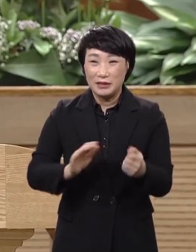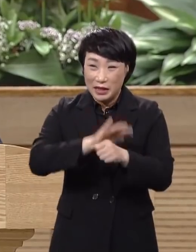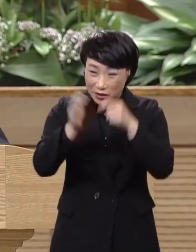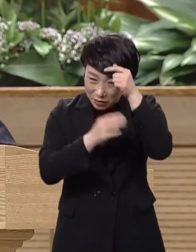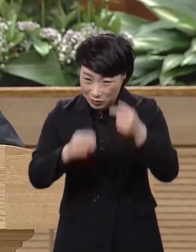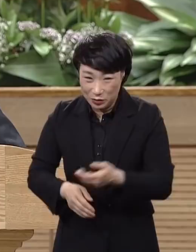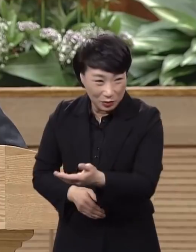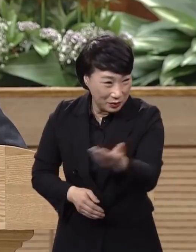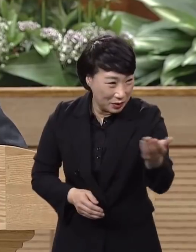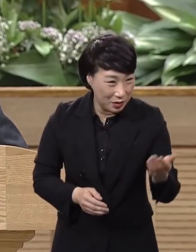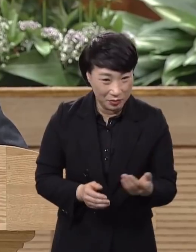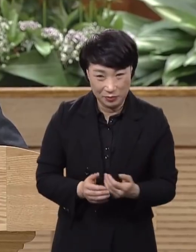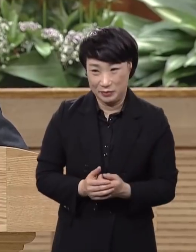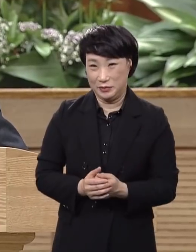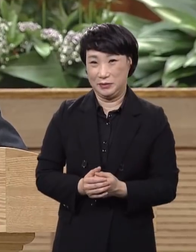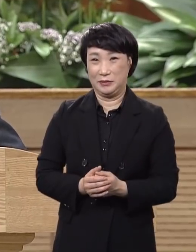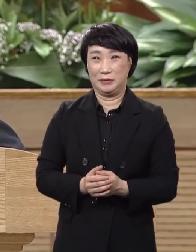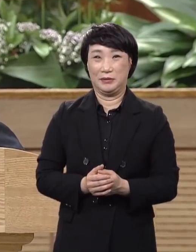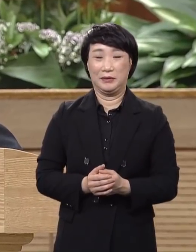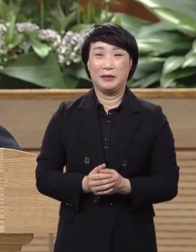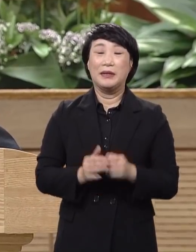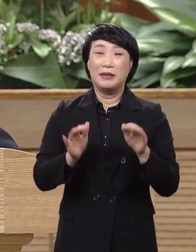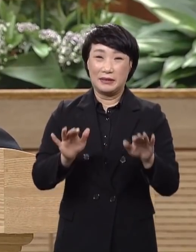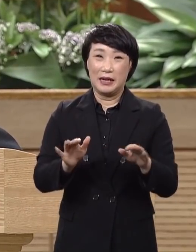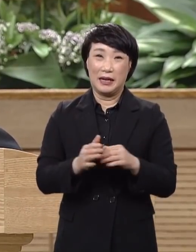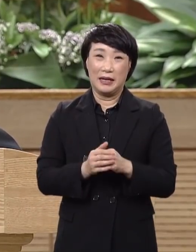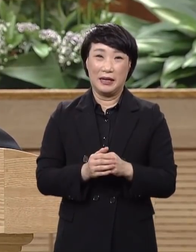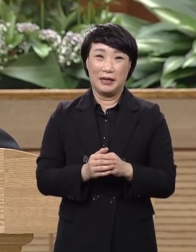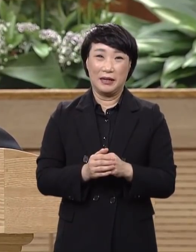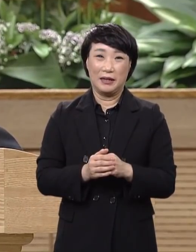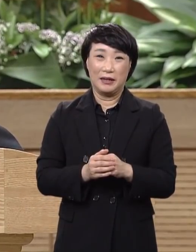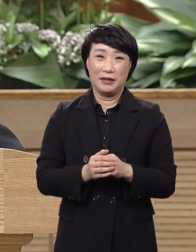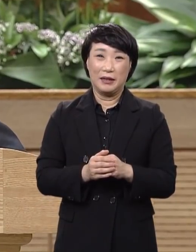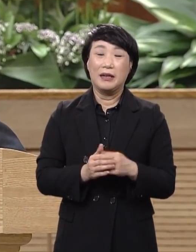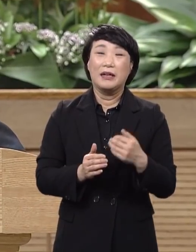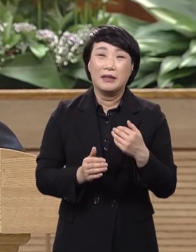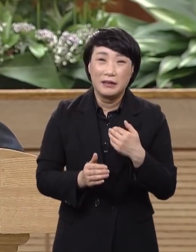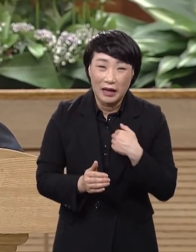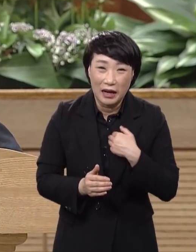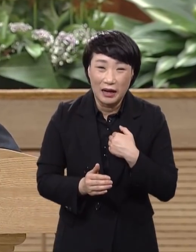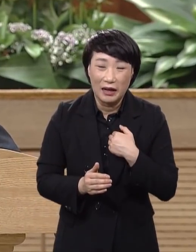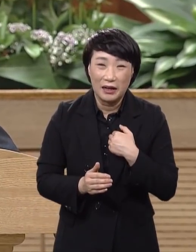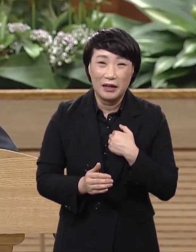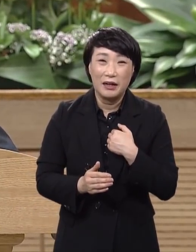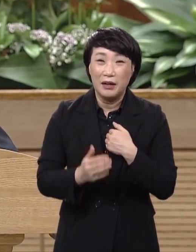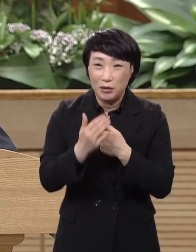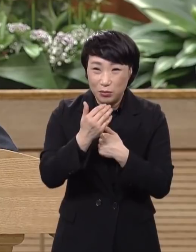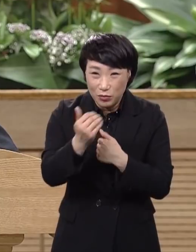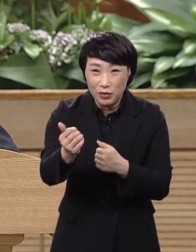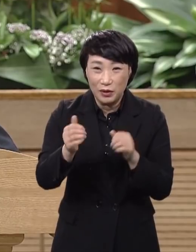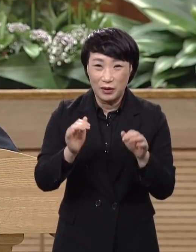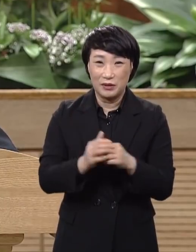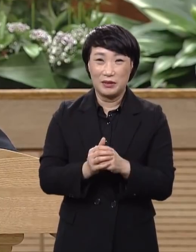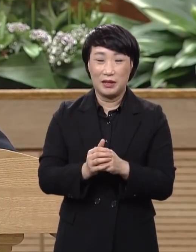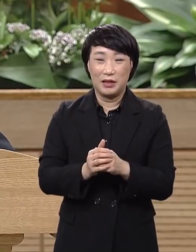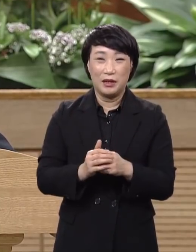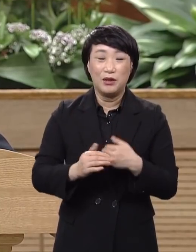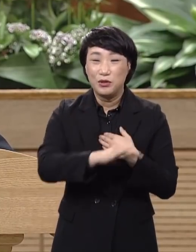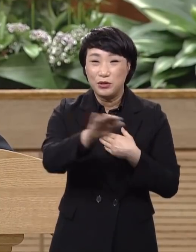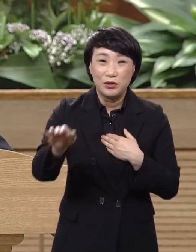사랑하는 여러분에게 이 시대의 나를 통해서,